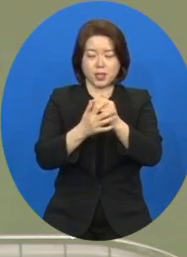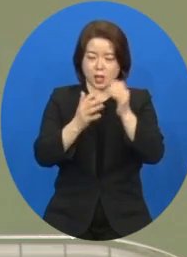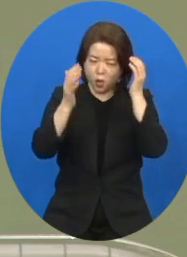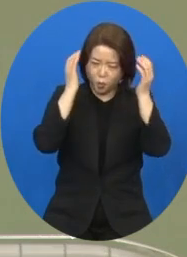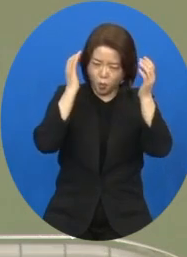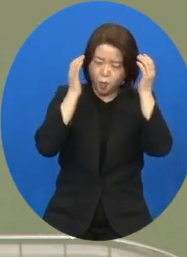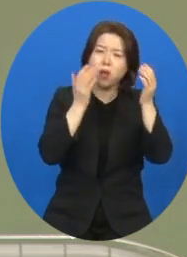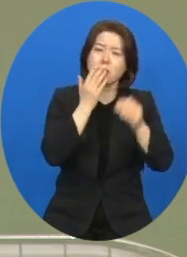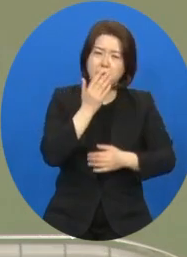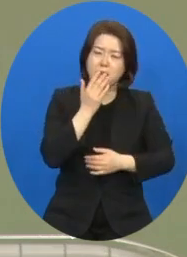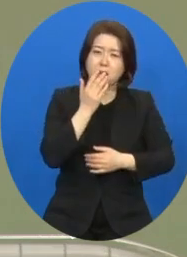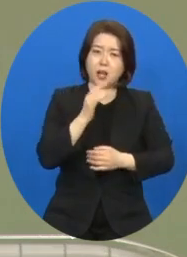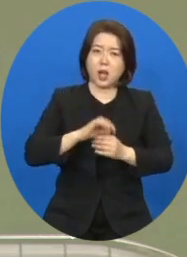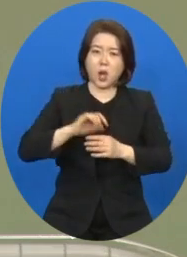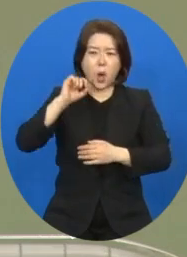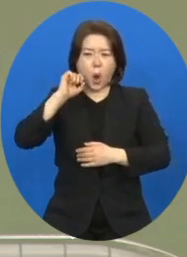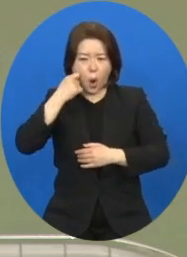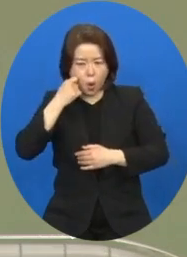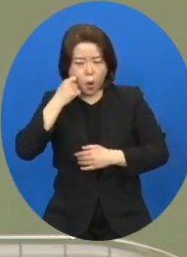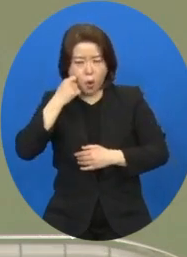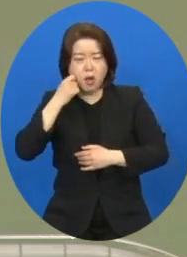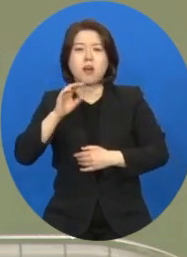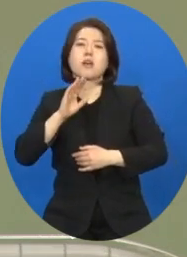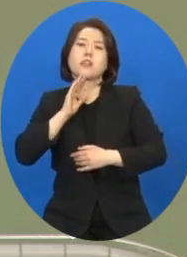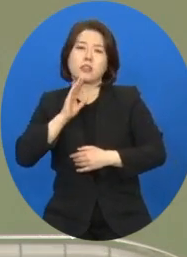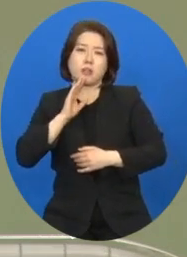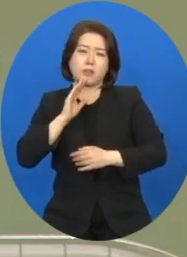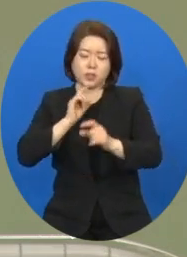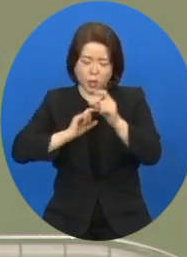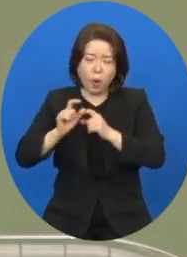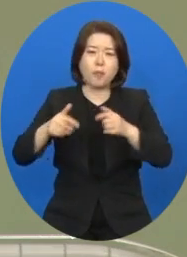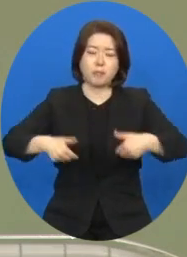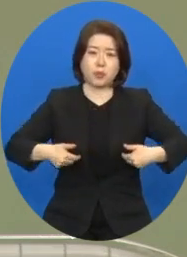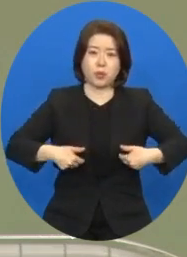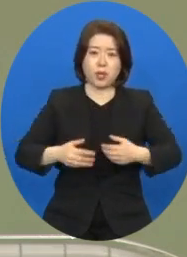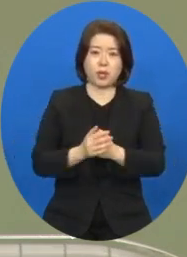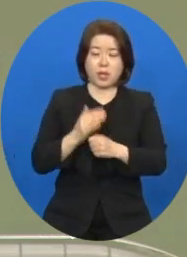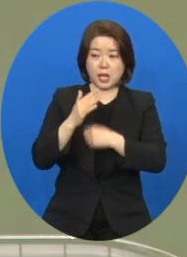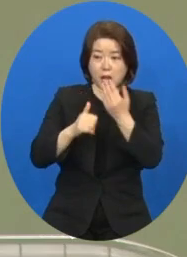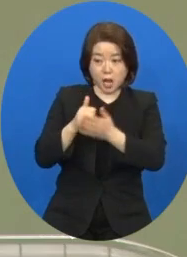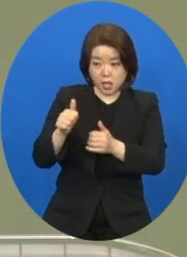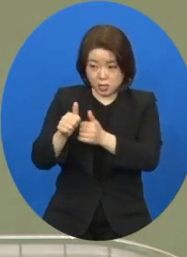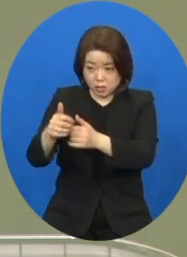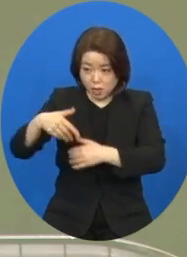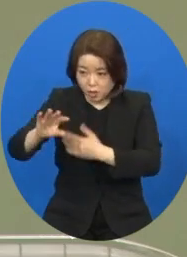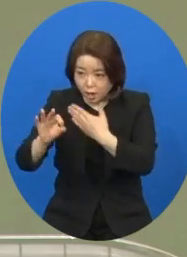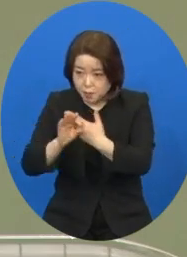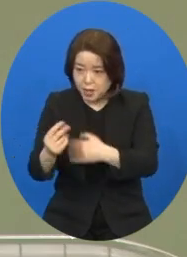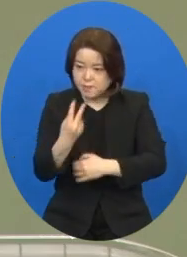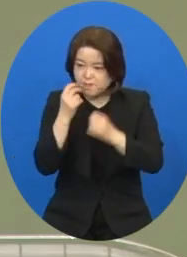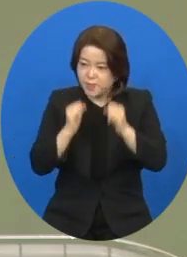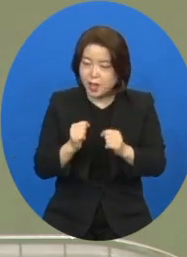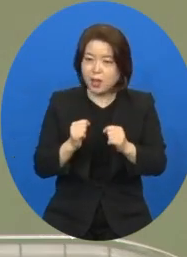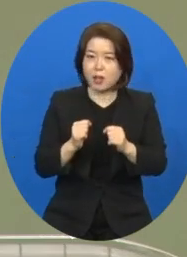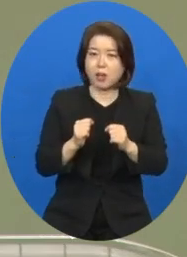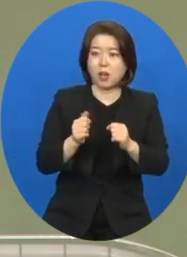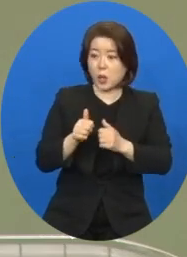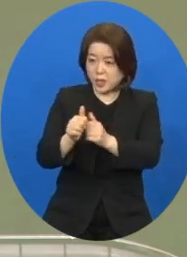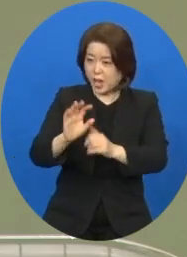혼란스러울수록 어려울수록이에요. 하나님의 뜻대로 가면 사는 거고 그렇지 않으면